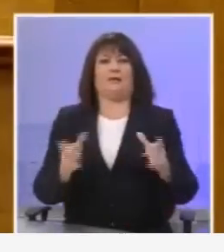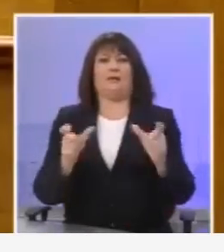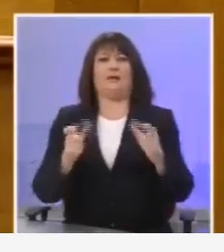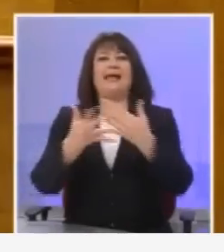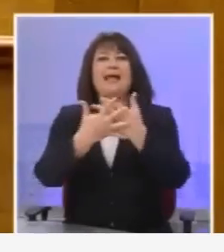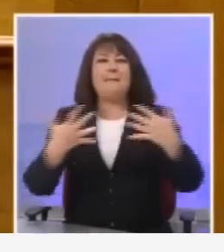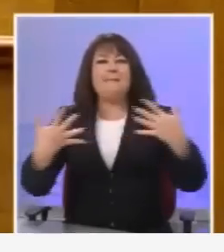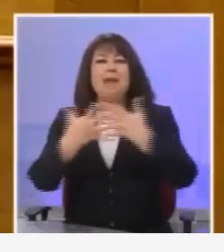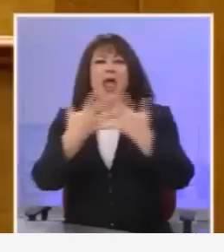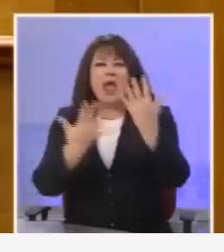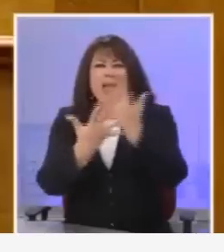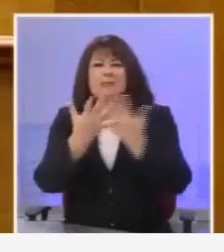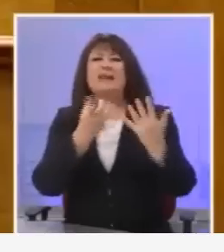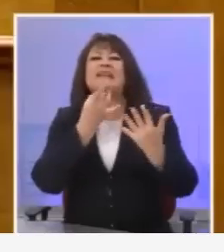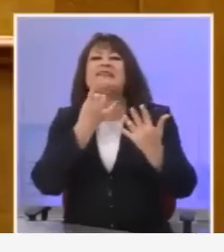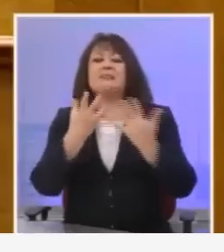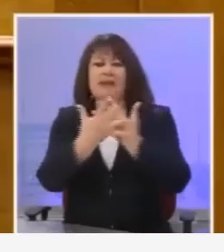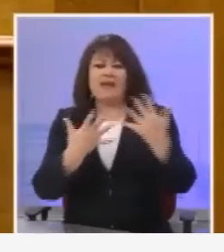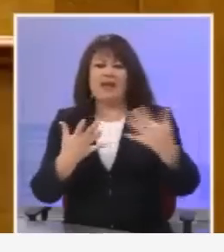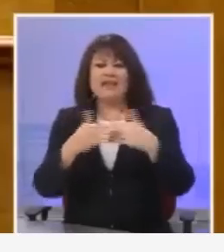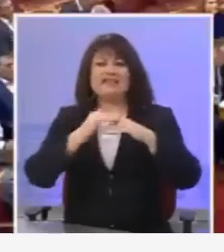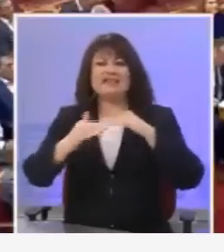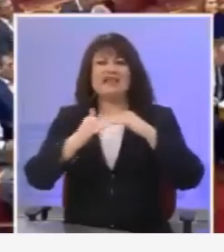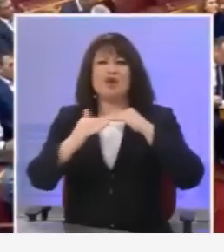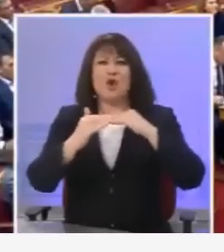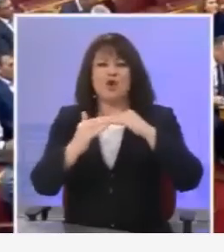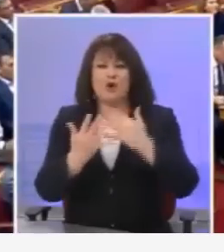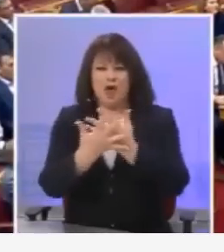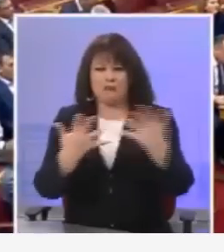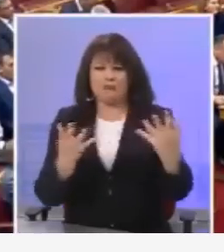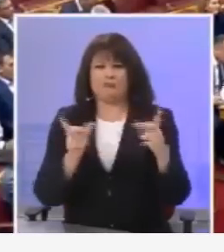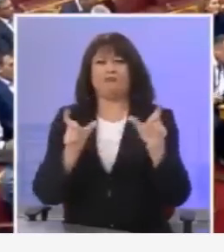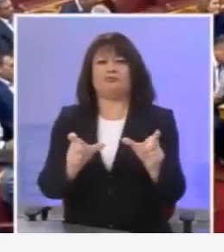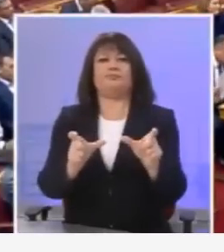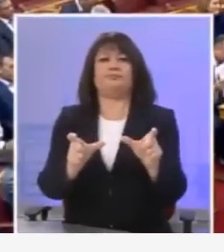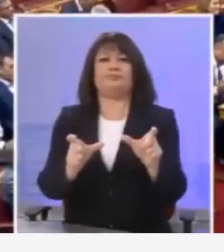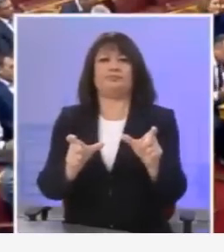σειρματοπλέγματα στα σύνορα μεταξύ χωρών κρατών της Ευρωπαϊκής Ένωσης.